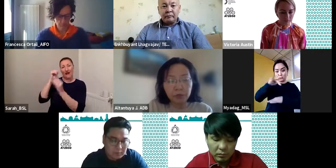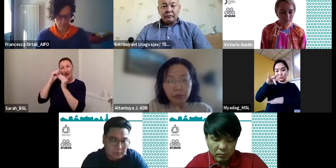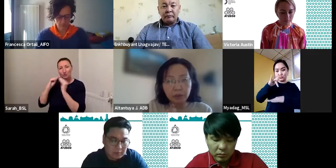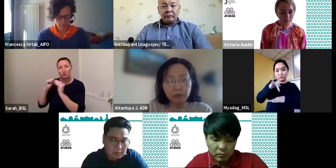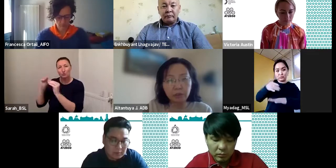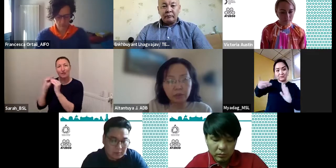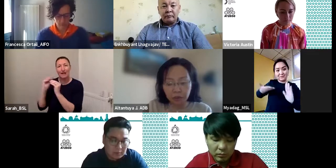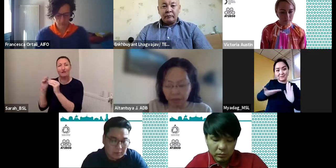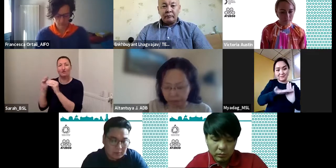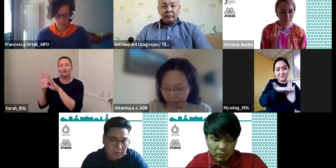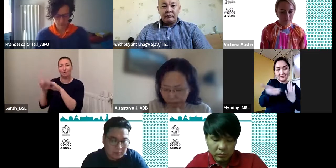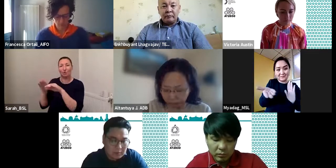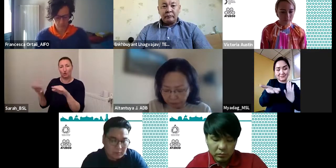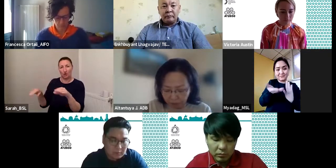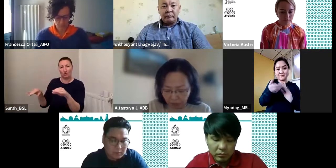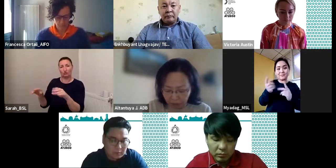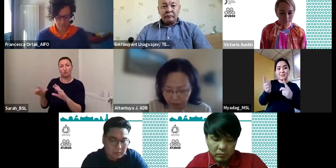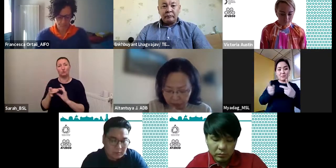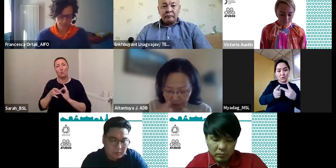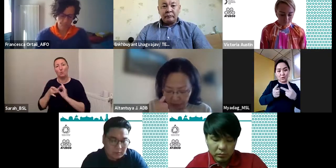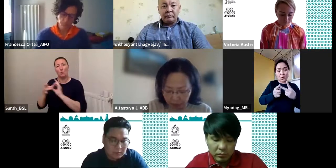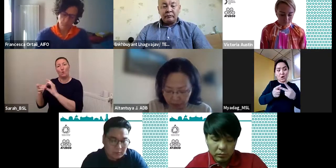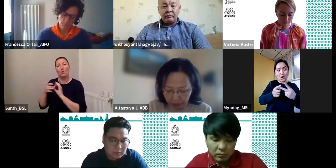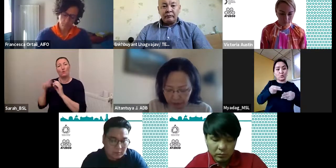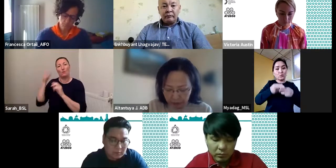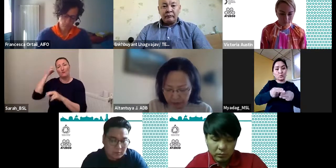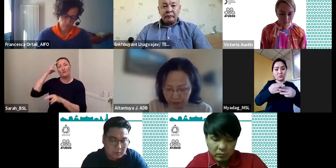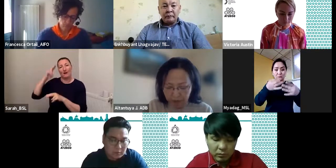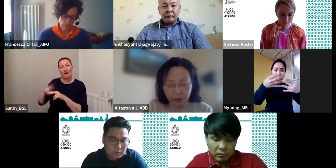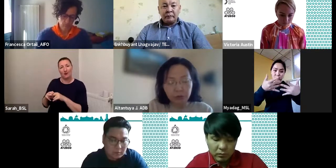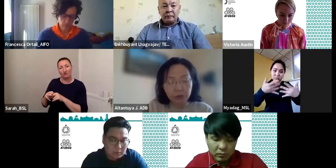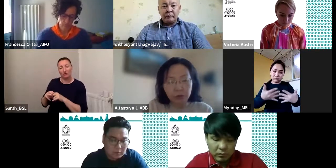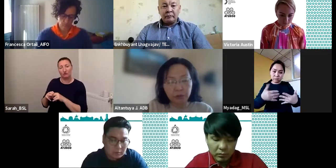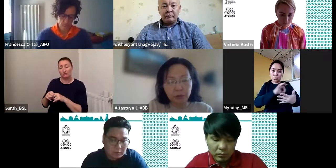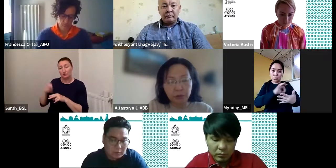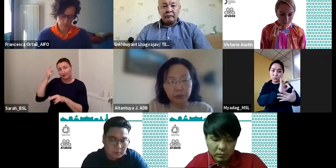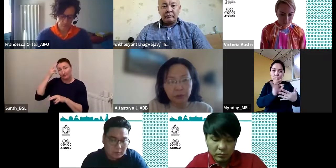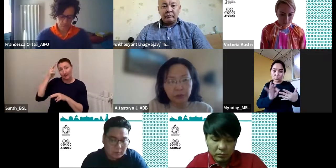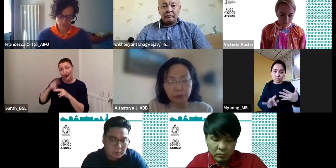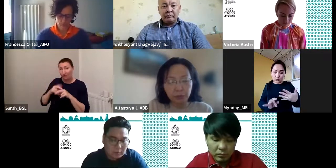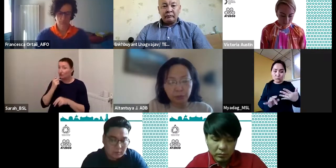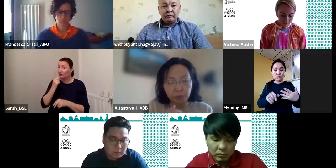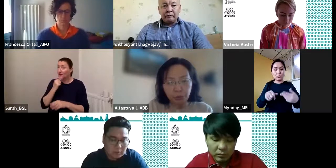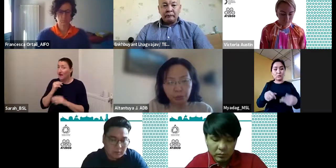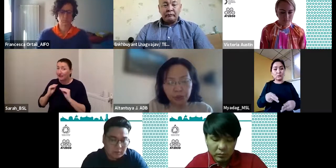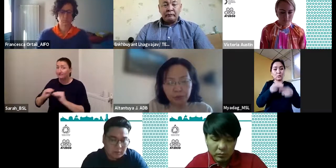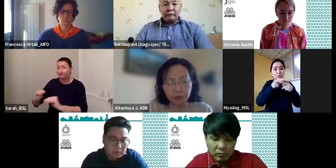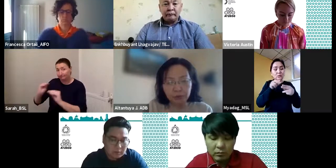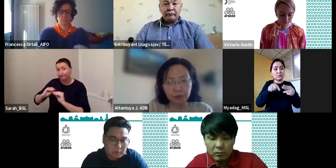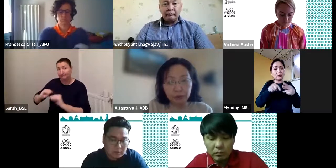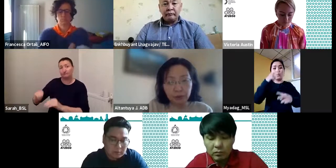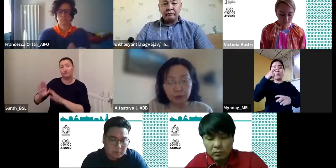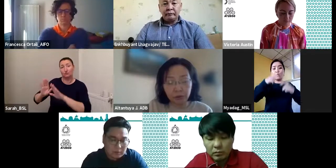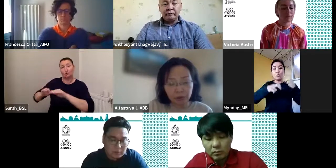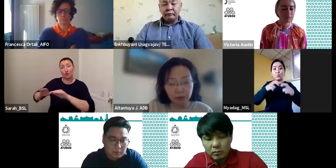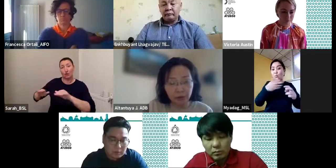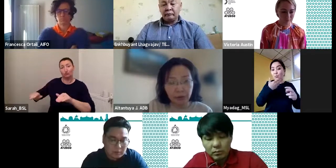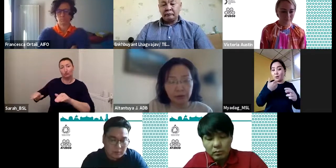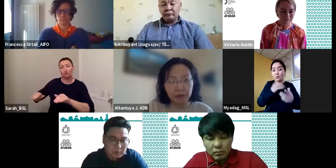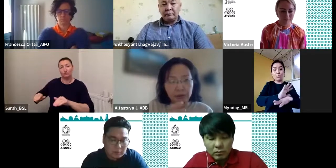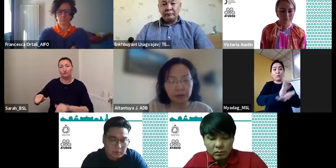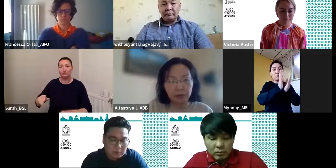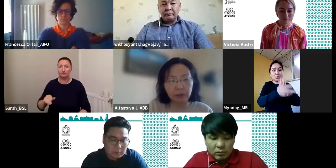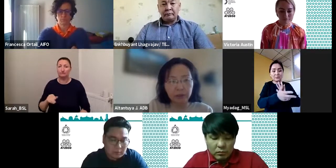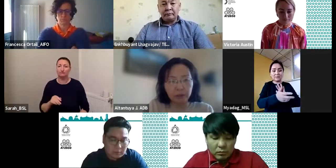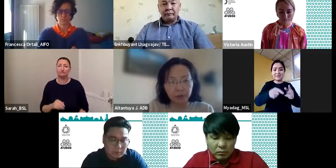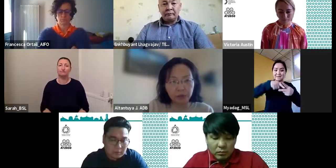тэр туслах хэрэгслүүд гэж болж байгаа. Туслах хэрэгслүүдийг бол тэнд үйлдвэрлэхгүй ч гэсэн тэнд ядаж одоо